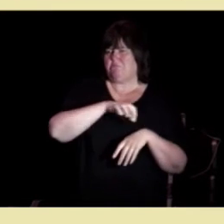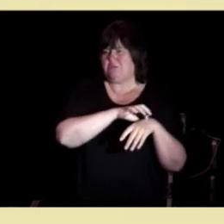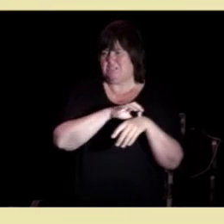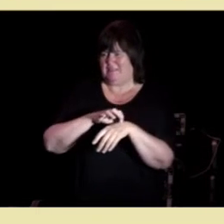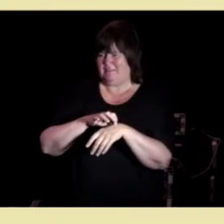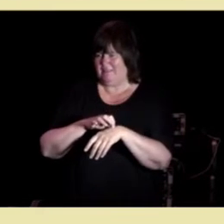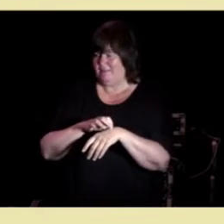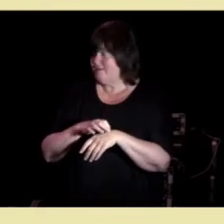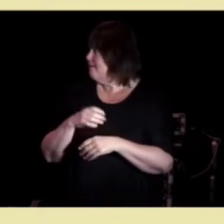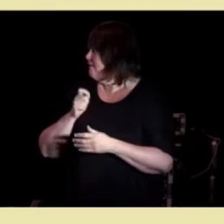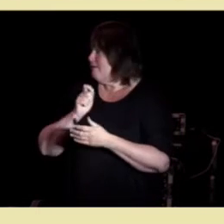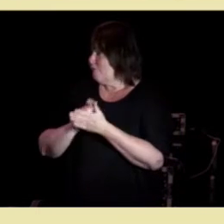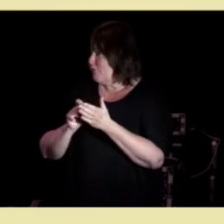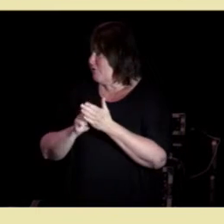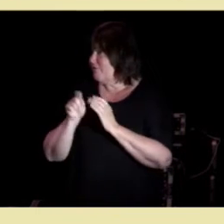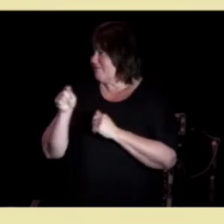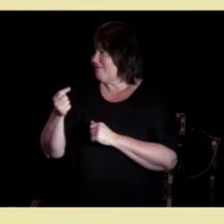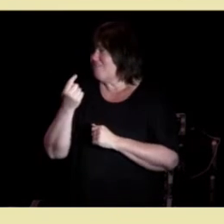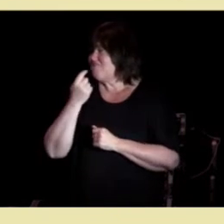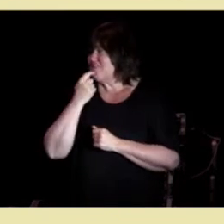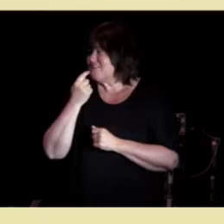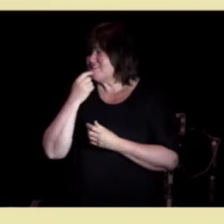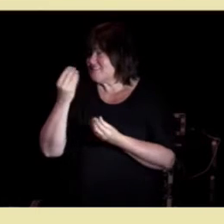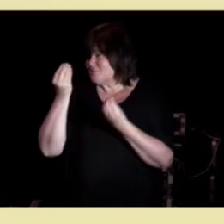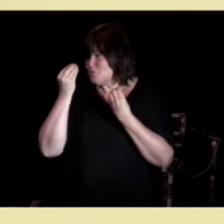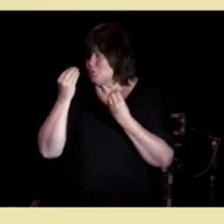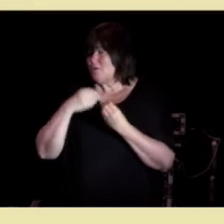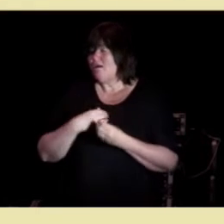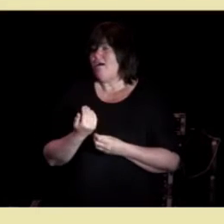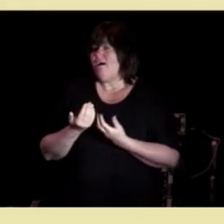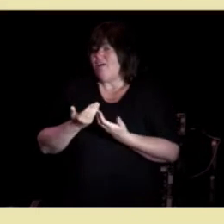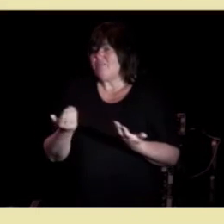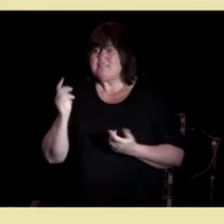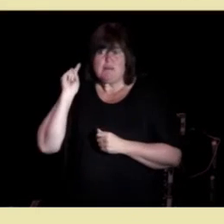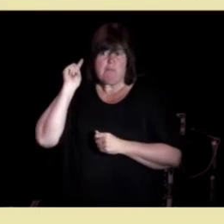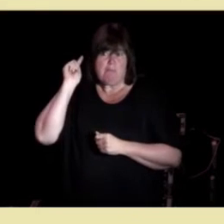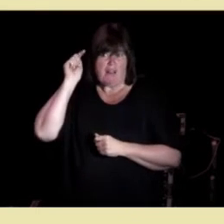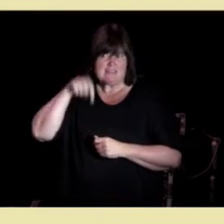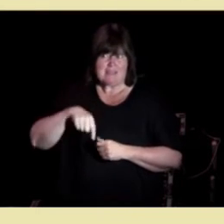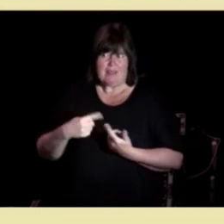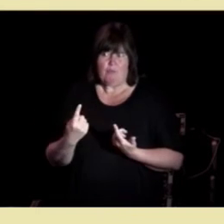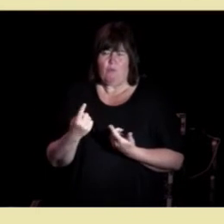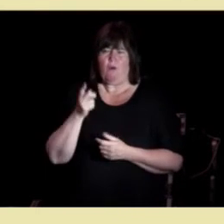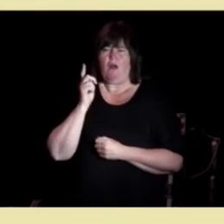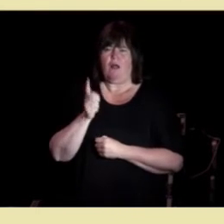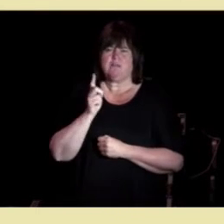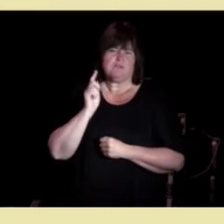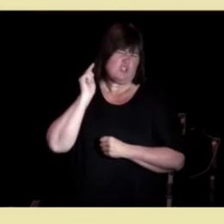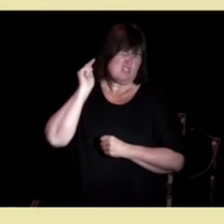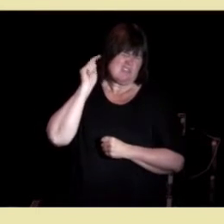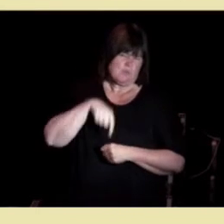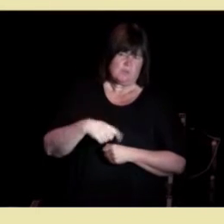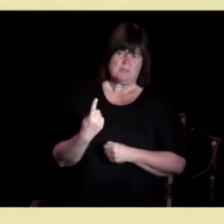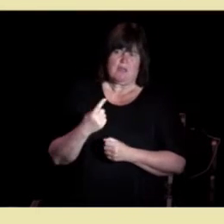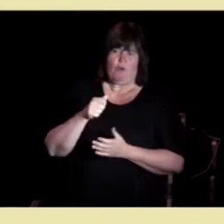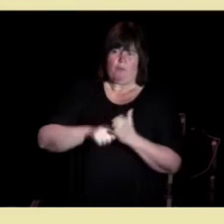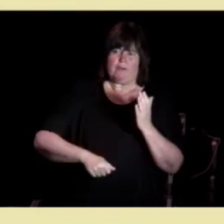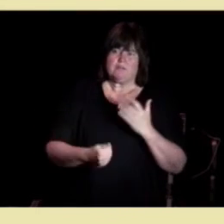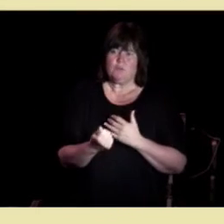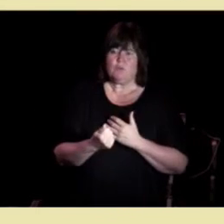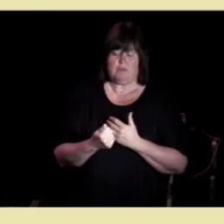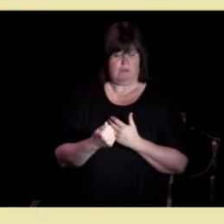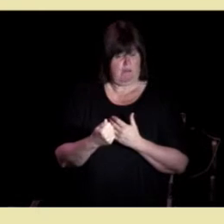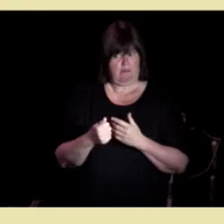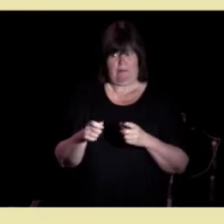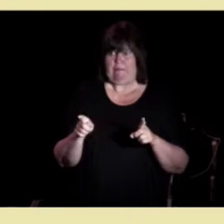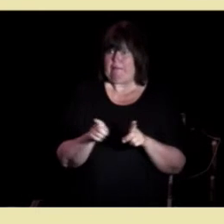Forfatterne av denne finske studien har vist at placebo, det vil si jukseoperasjoner, virker akkurat